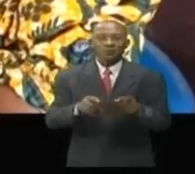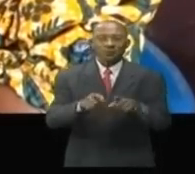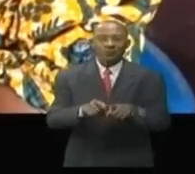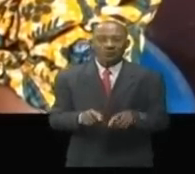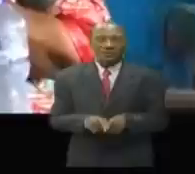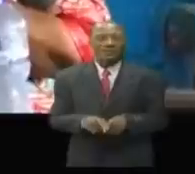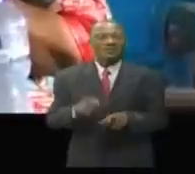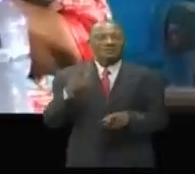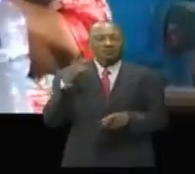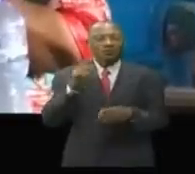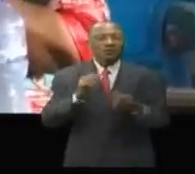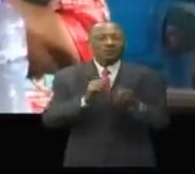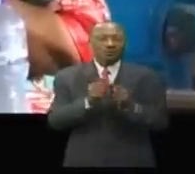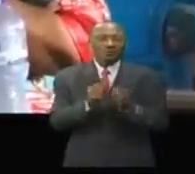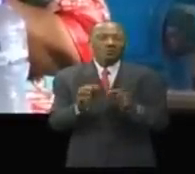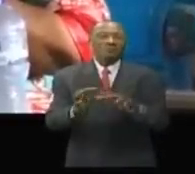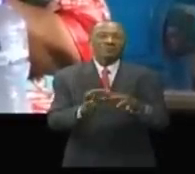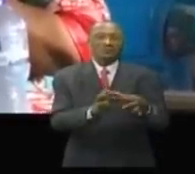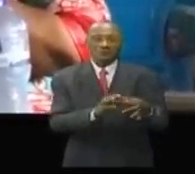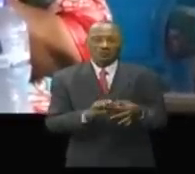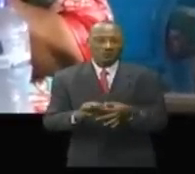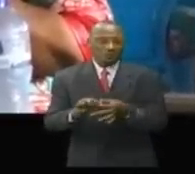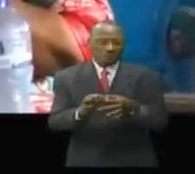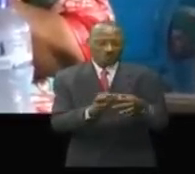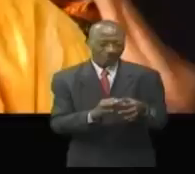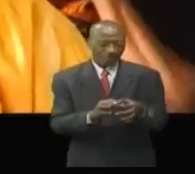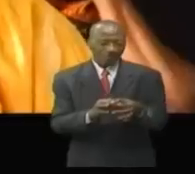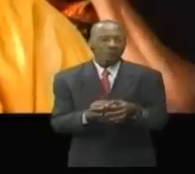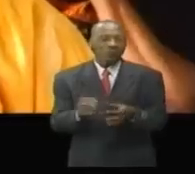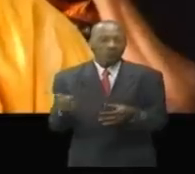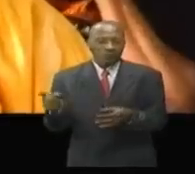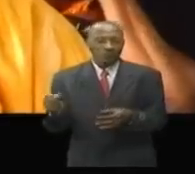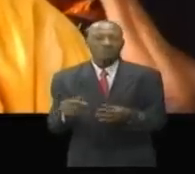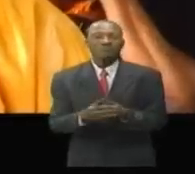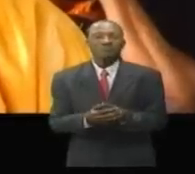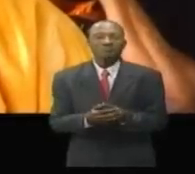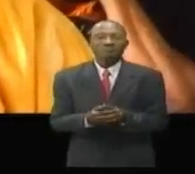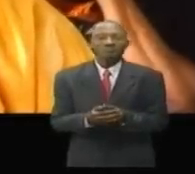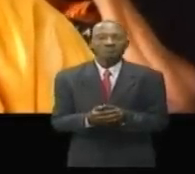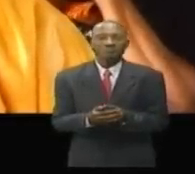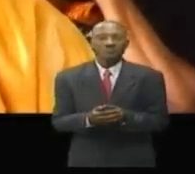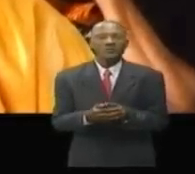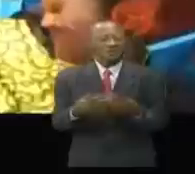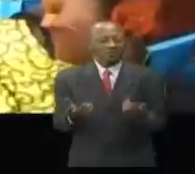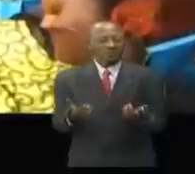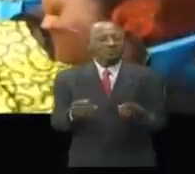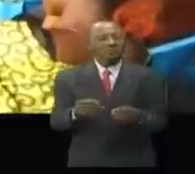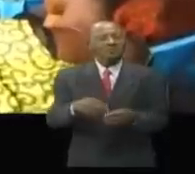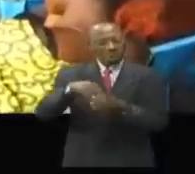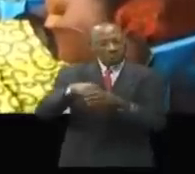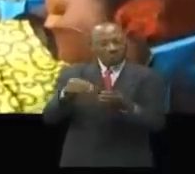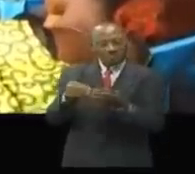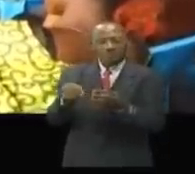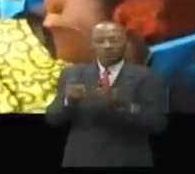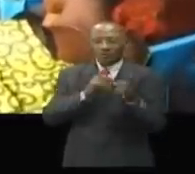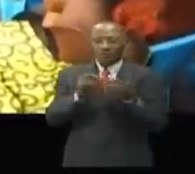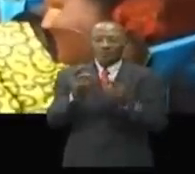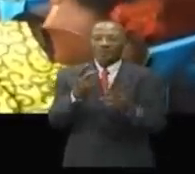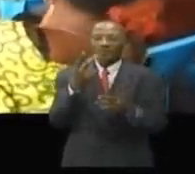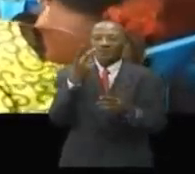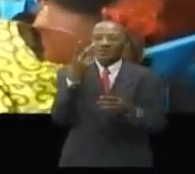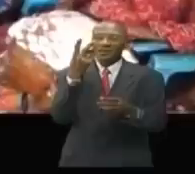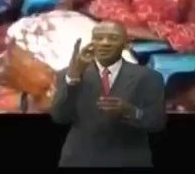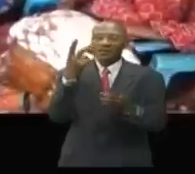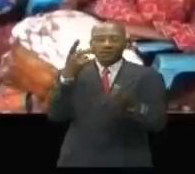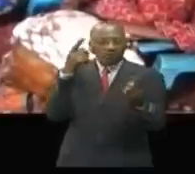de mutualisation contre Félix-Antoine Tshisekedi Tshilombo sont là les deux objectifs parmi tant d'autres poursuivis par la